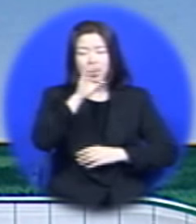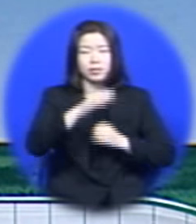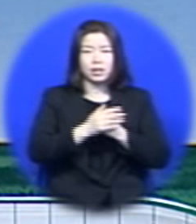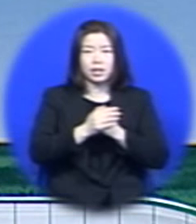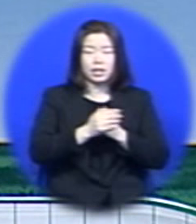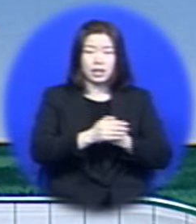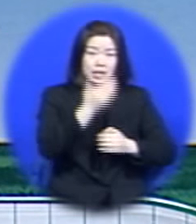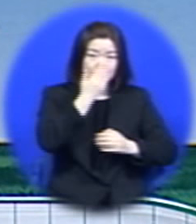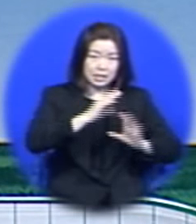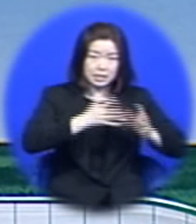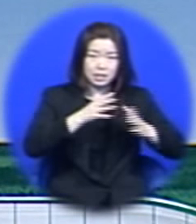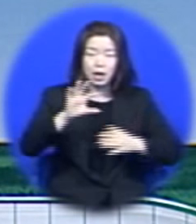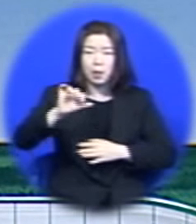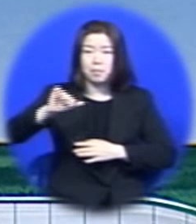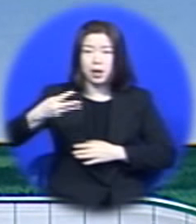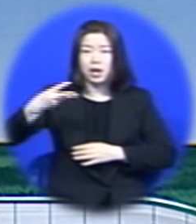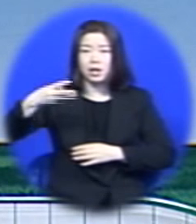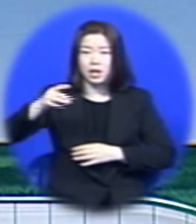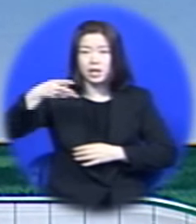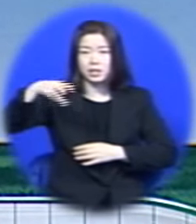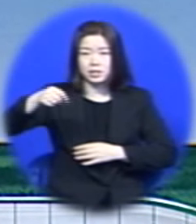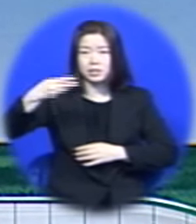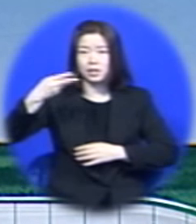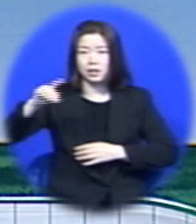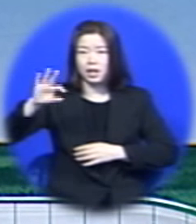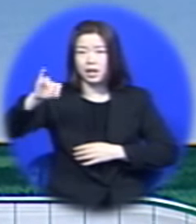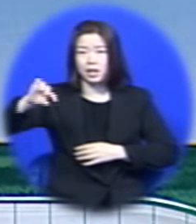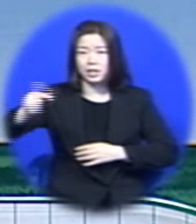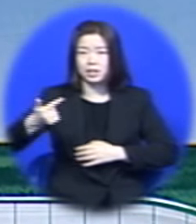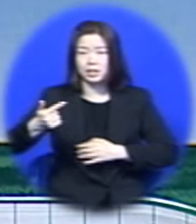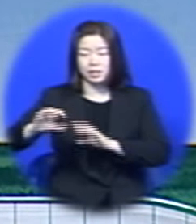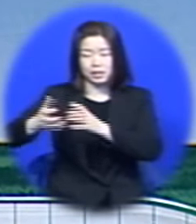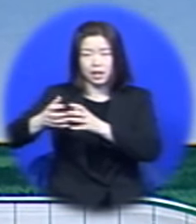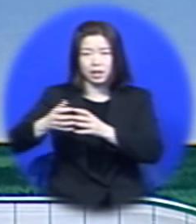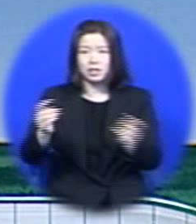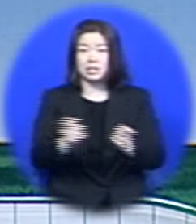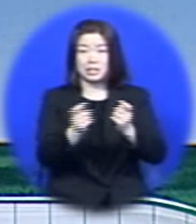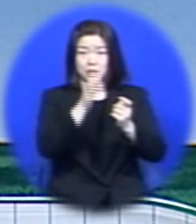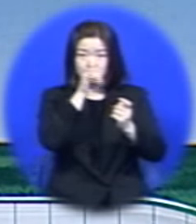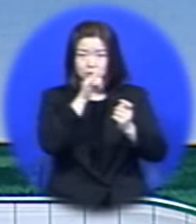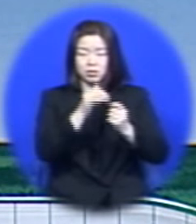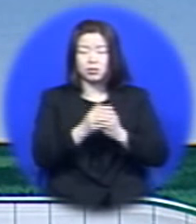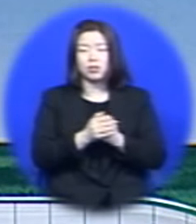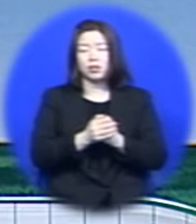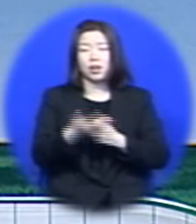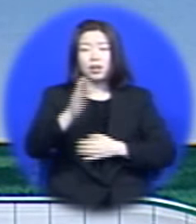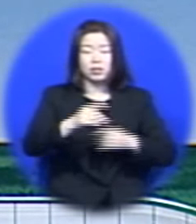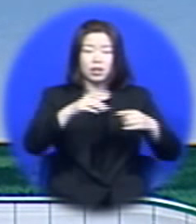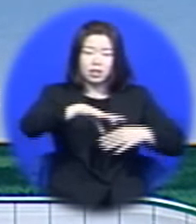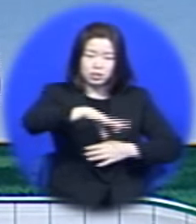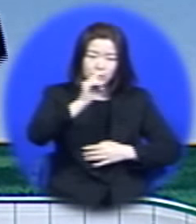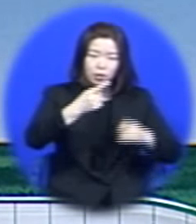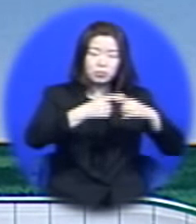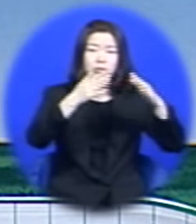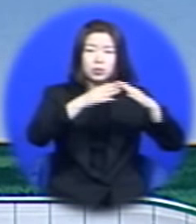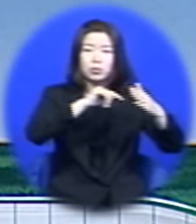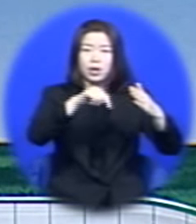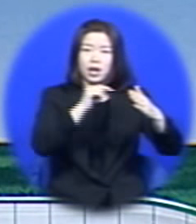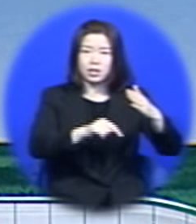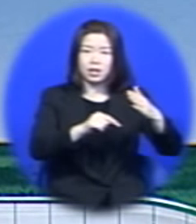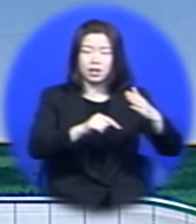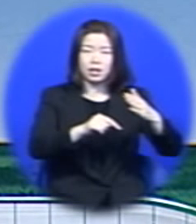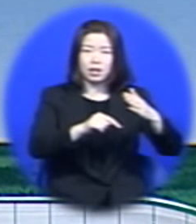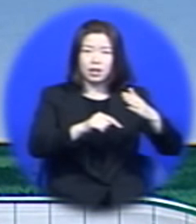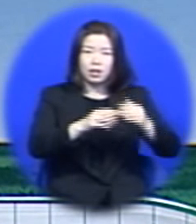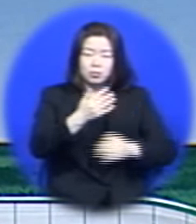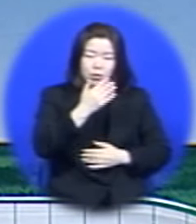문제. 그런데 초대교회 안에 유대인도 예수를 믿고 이방인들도 예수를 믿고 교회 안에 같이